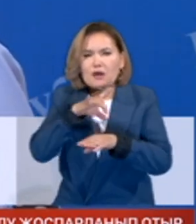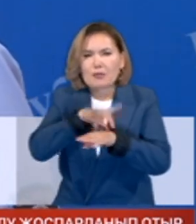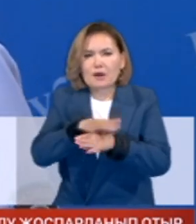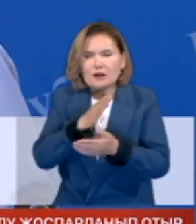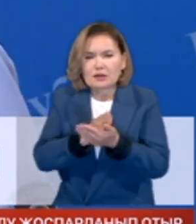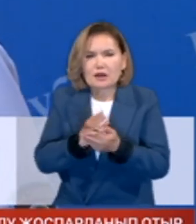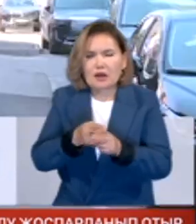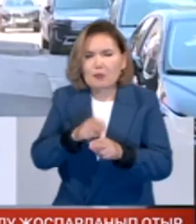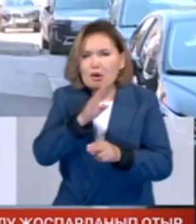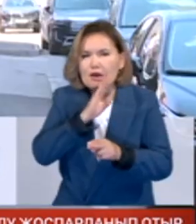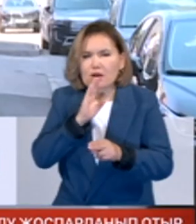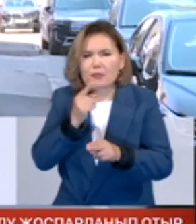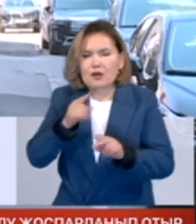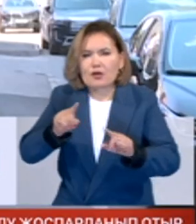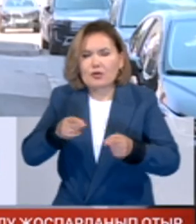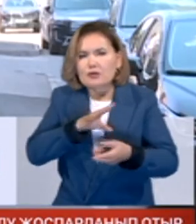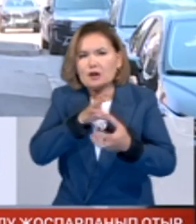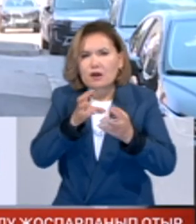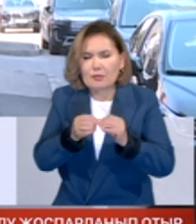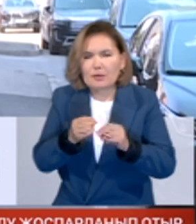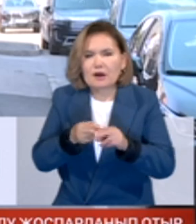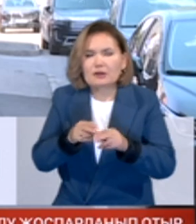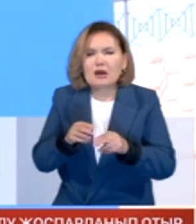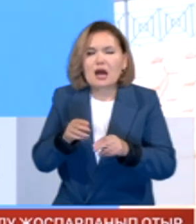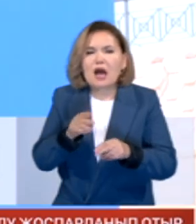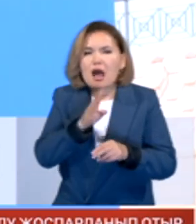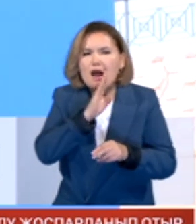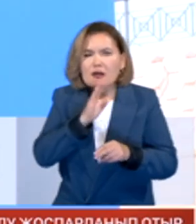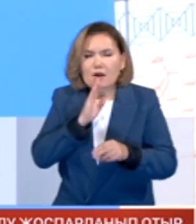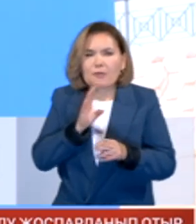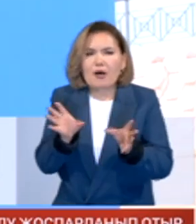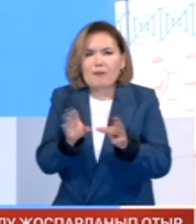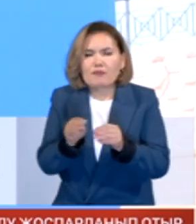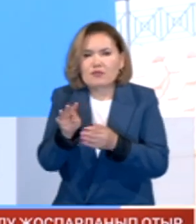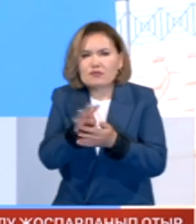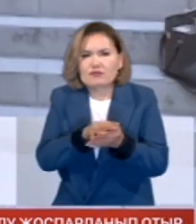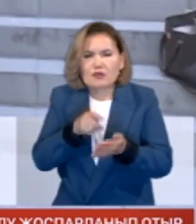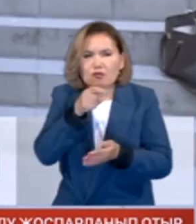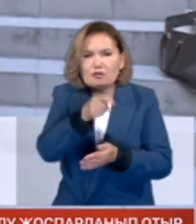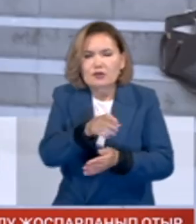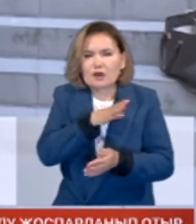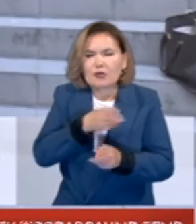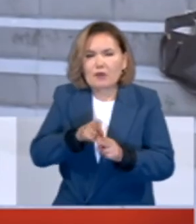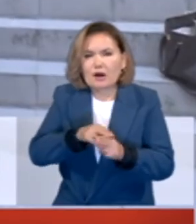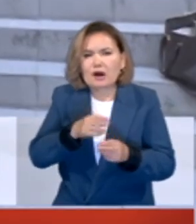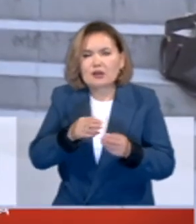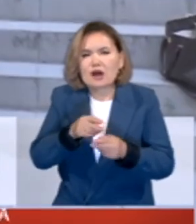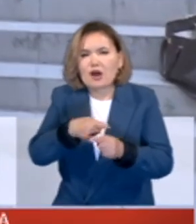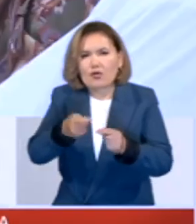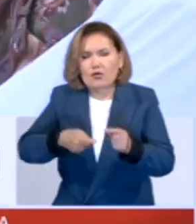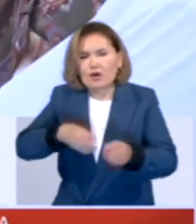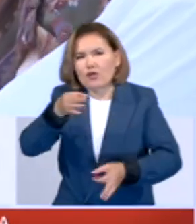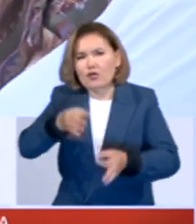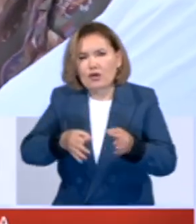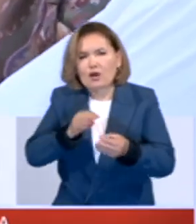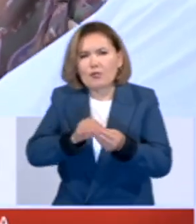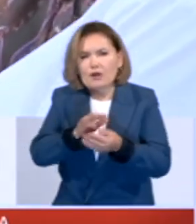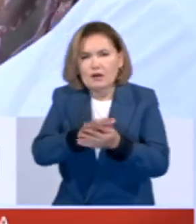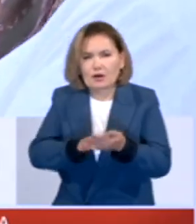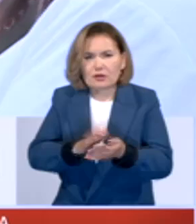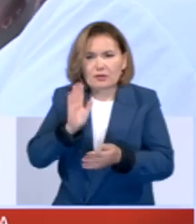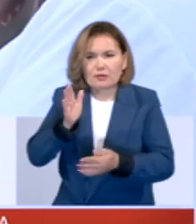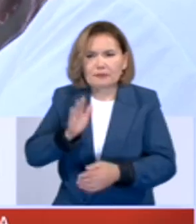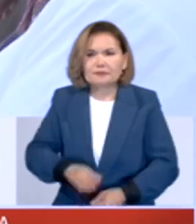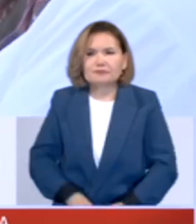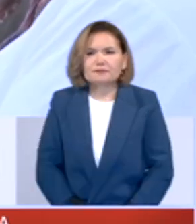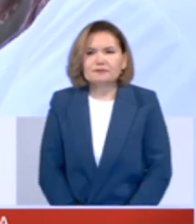оқшау абақтысына қамалды. Алданғандар бірлесіп арыз жазды, ақшасын қайтарып беруді талап етеді. Алайда іс ұзаққа созылуы мүмкін, дейді